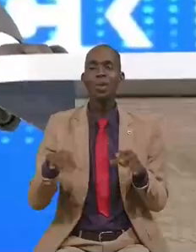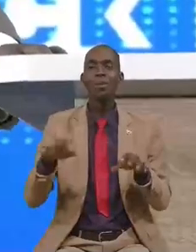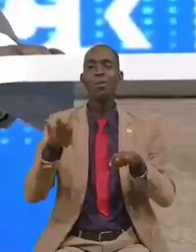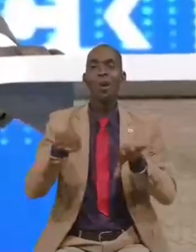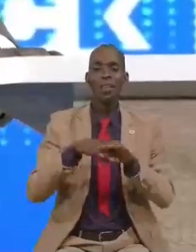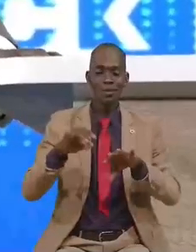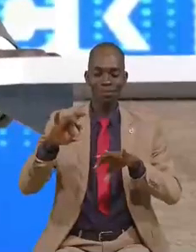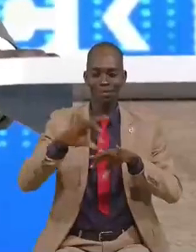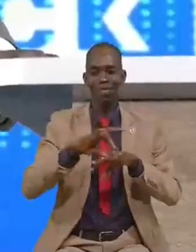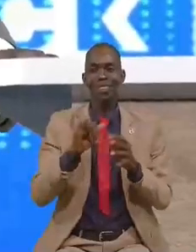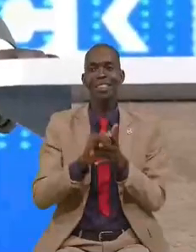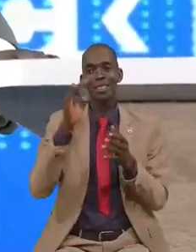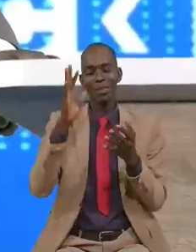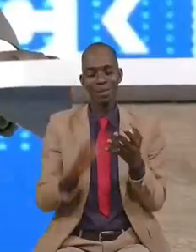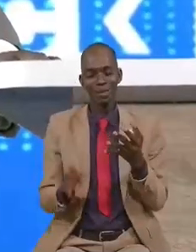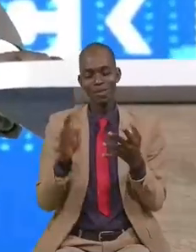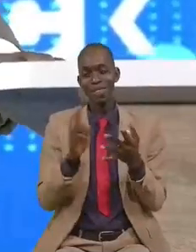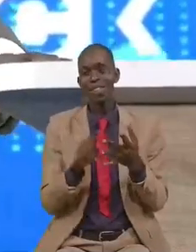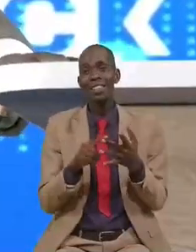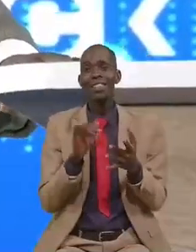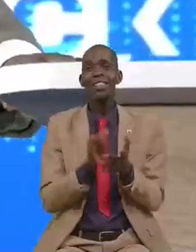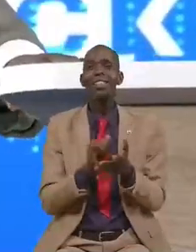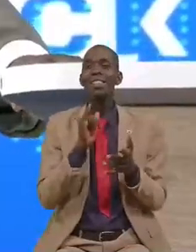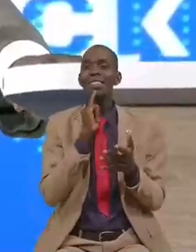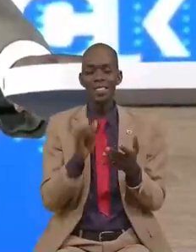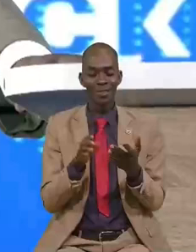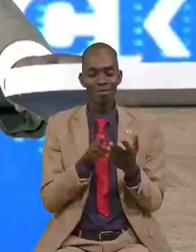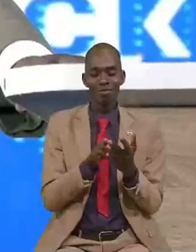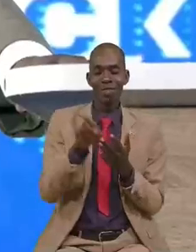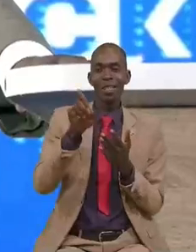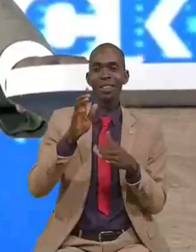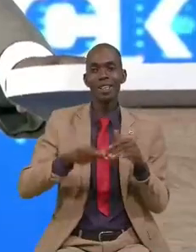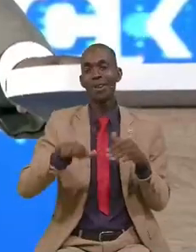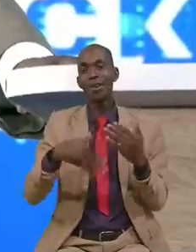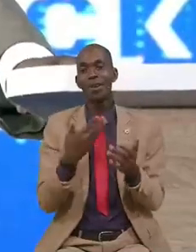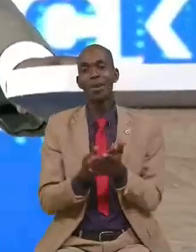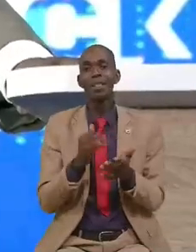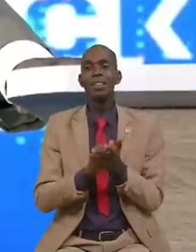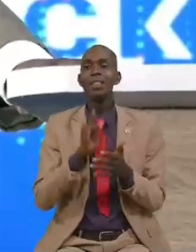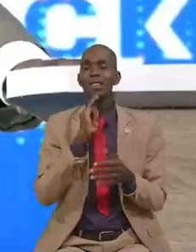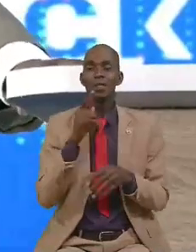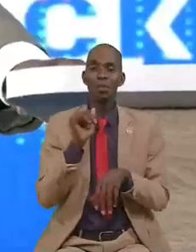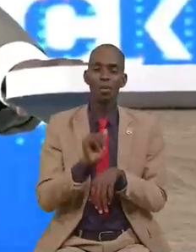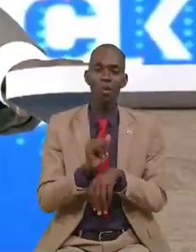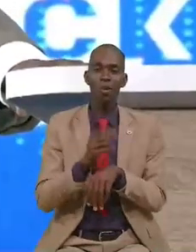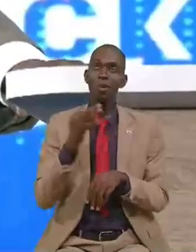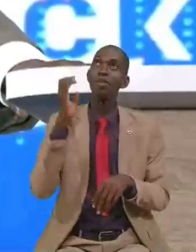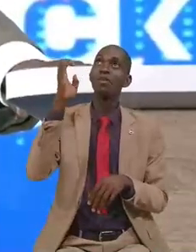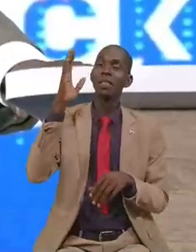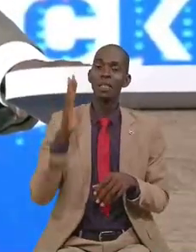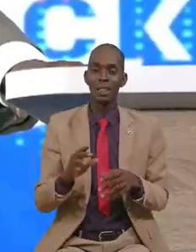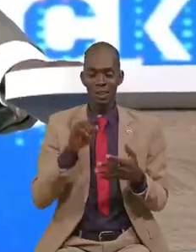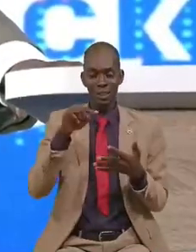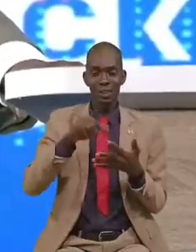c'est le pasteur. Celui qui est plus long que les autres, ça, c'est l'évangéliste. Et lui, qui pointe